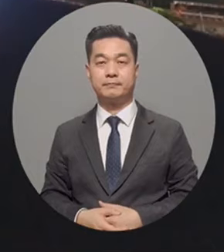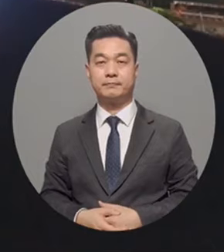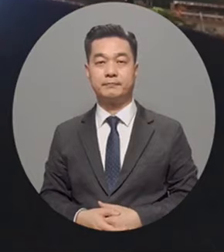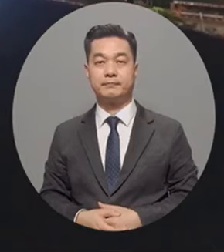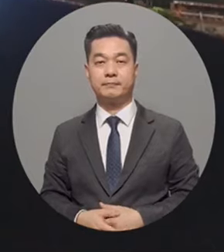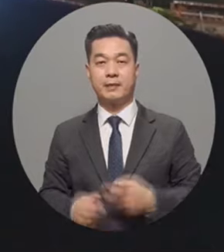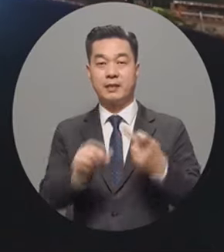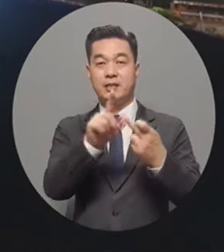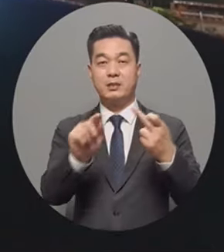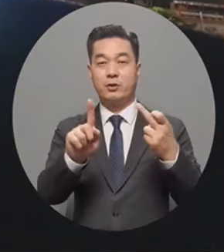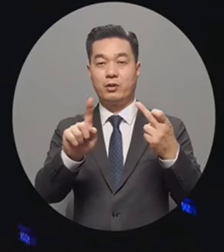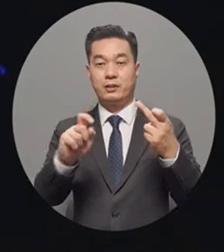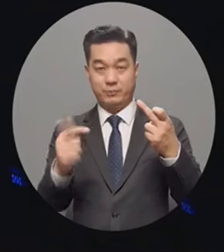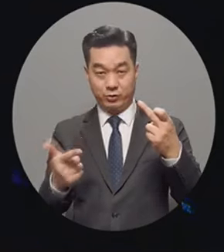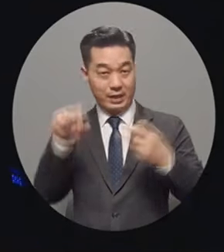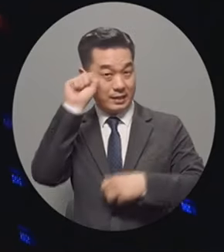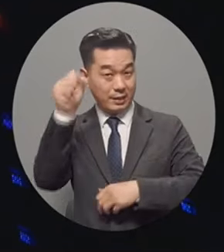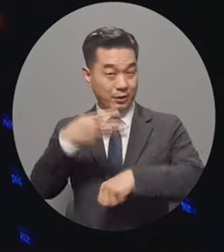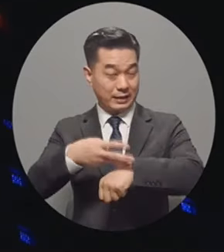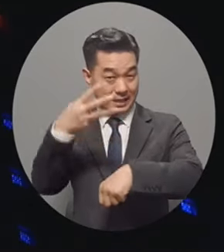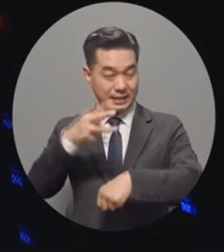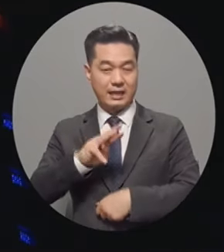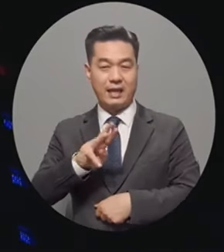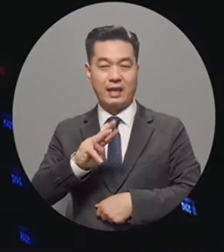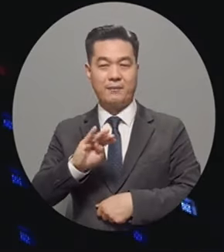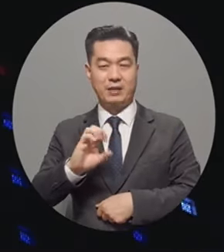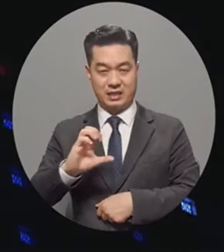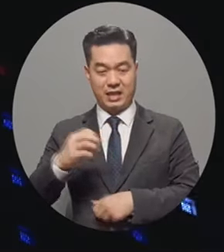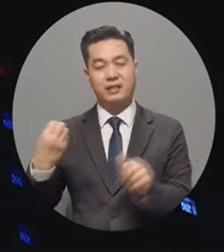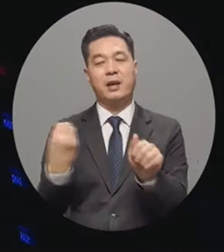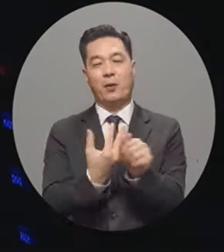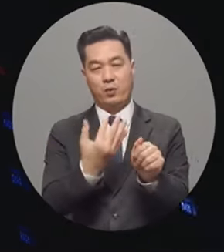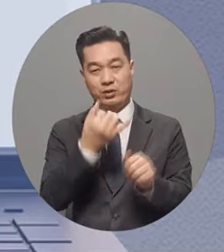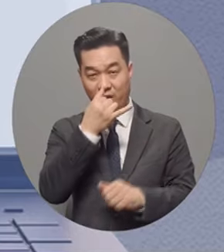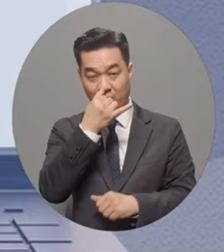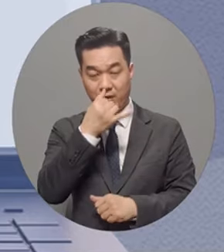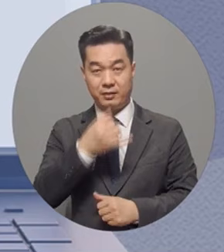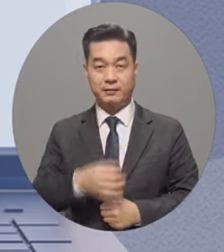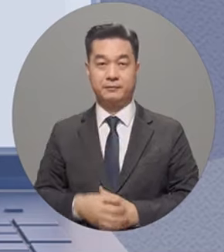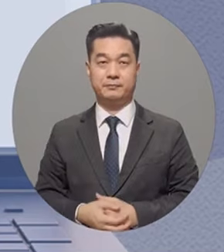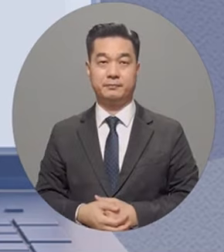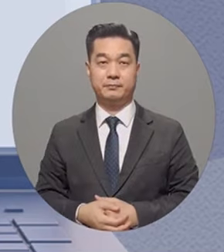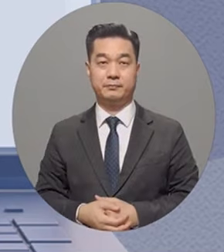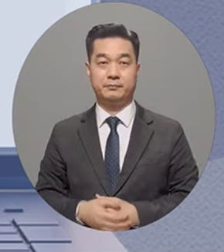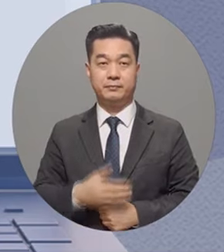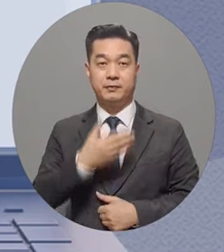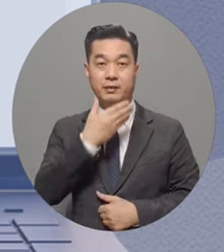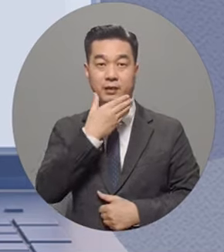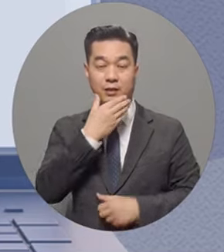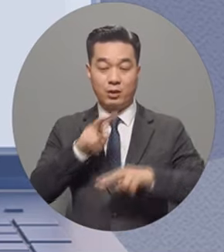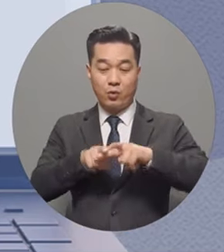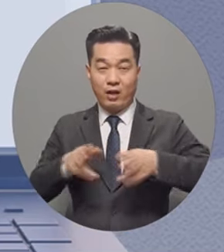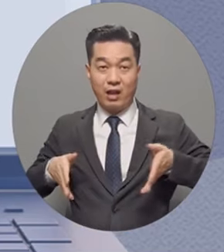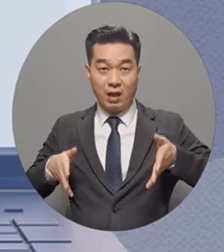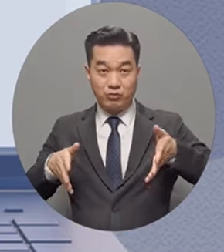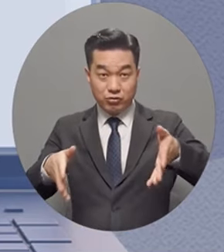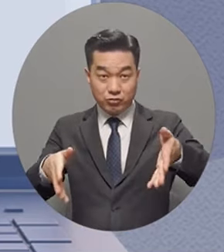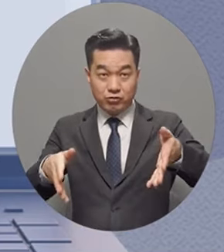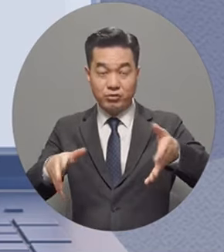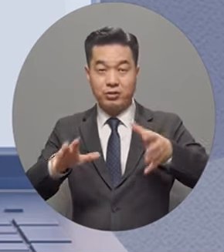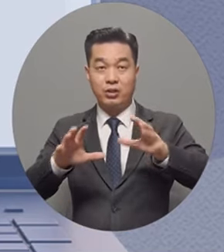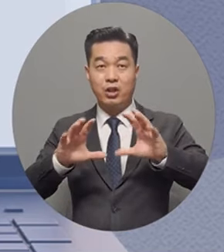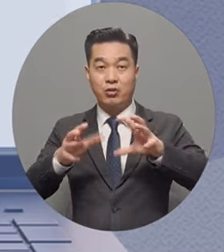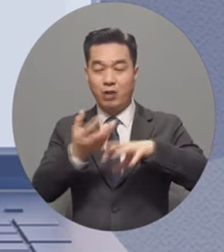지난달 16일 새벽 3시쯤 MBC로 제보 한 통이 접수됐습니다. 광화문 국보에 스프레이 낙서가 있어